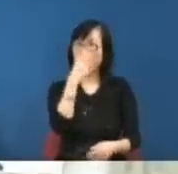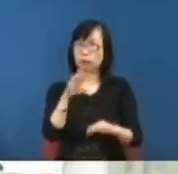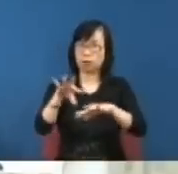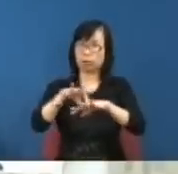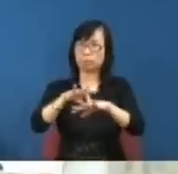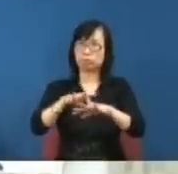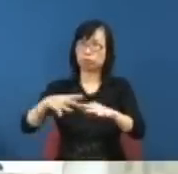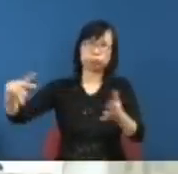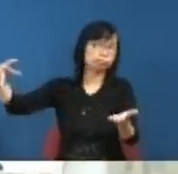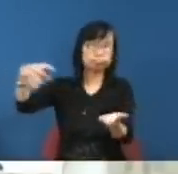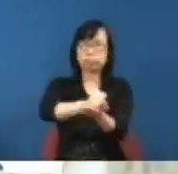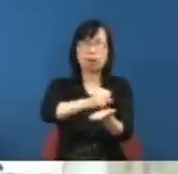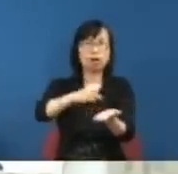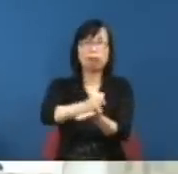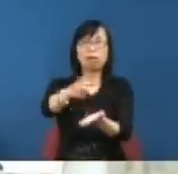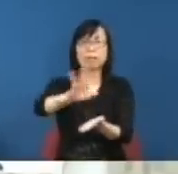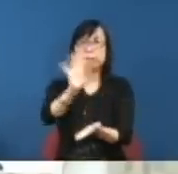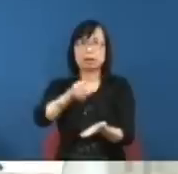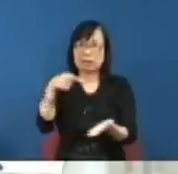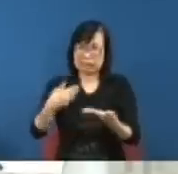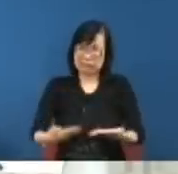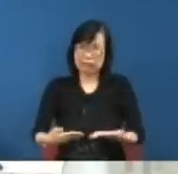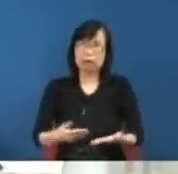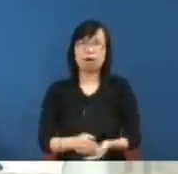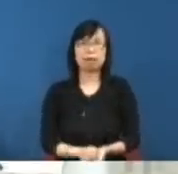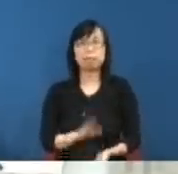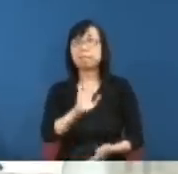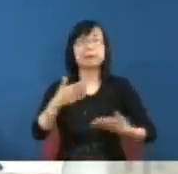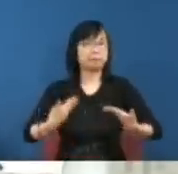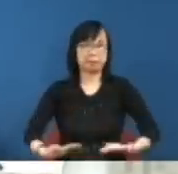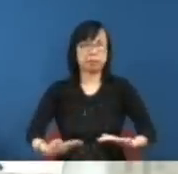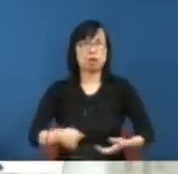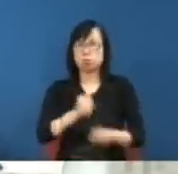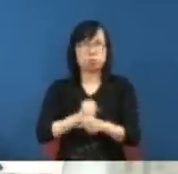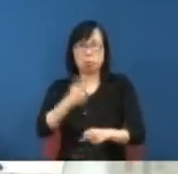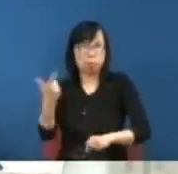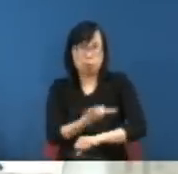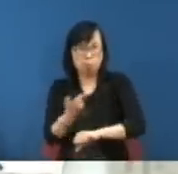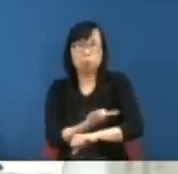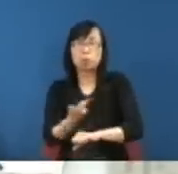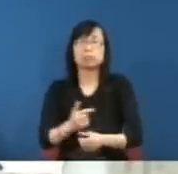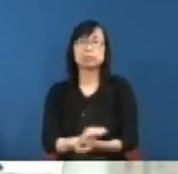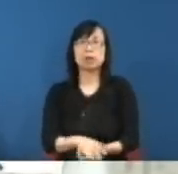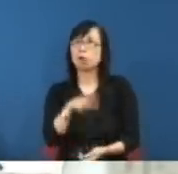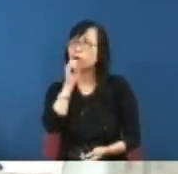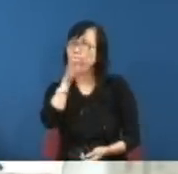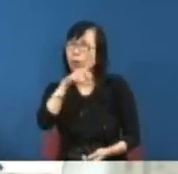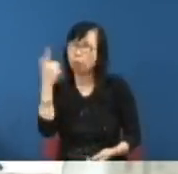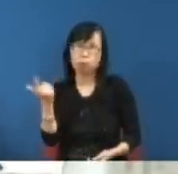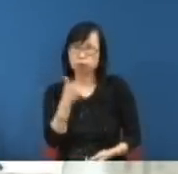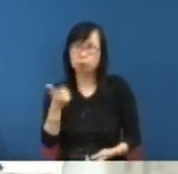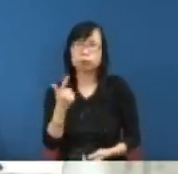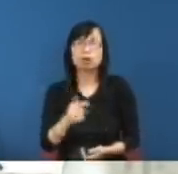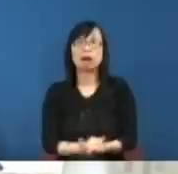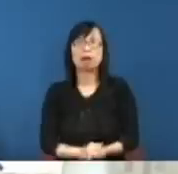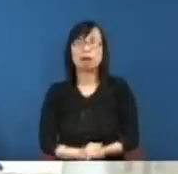嘅壟斷亦都唔係始於今時，亦都唔係始於今日，亦實際上面做咗好耐。我喺呢個節目講過好多次啦，香港